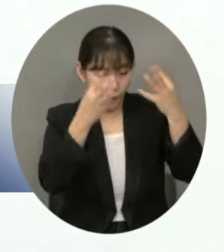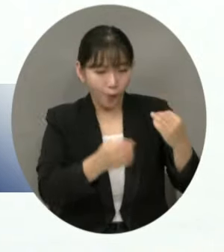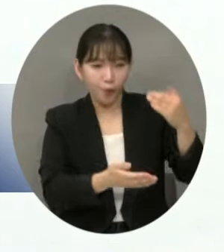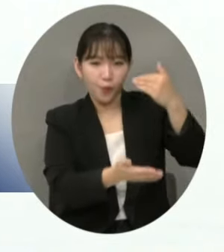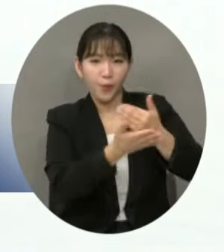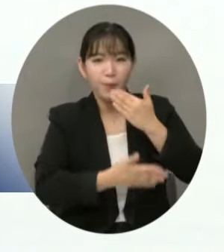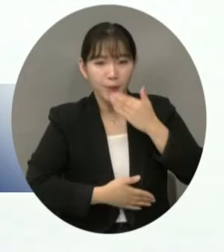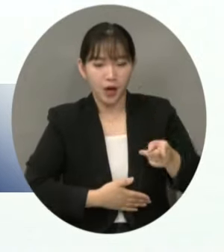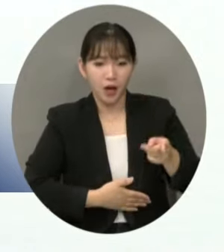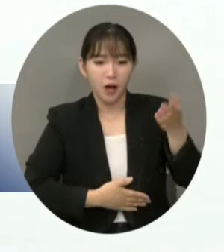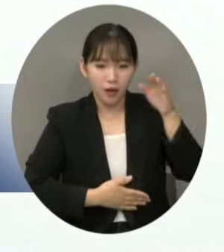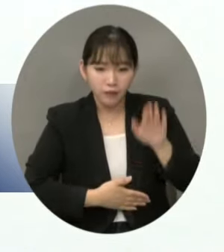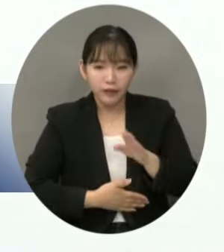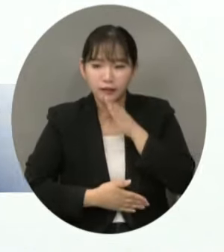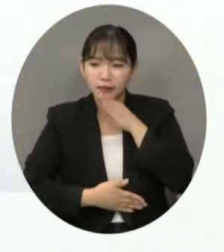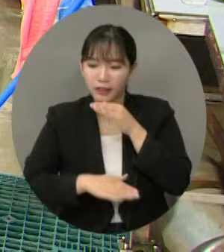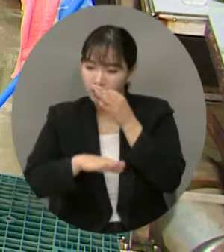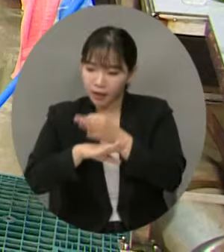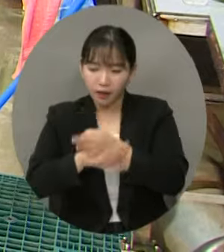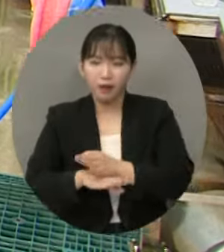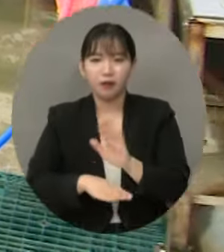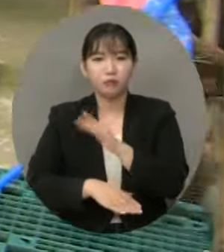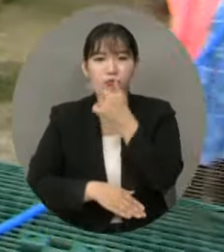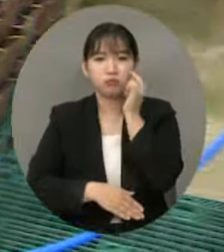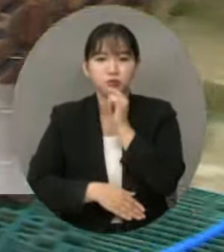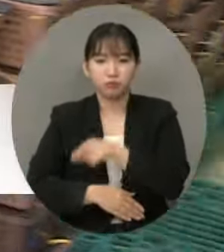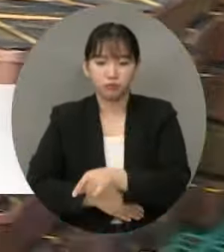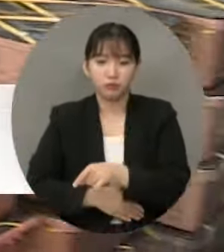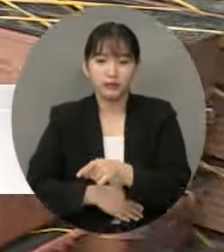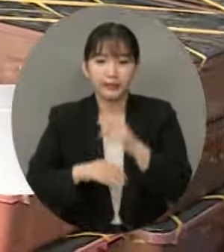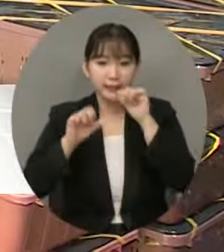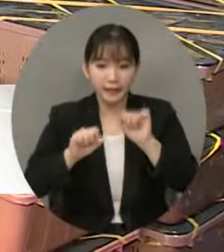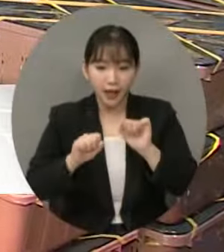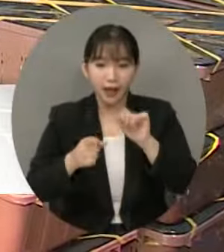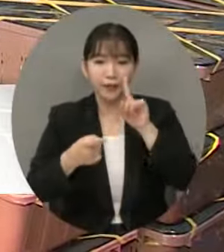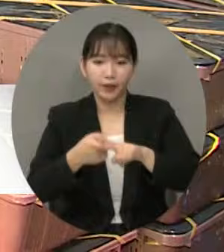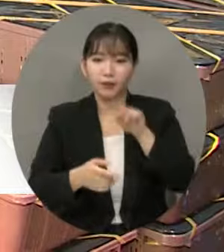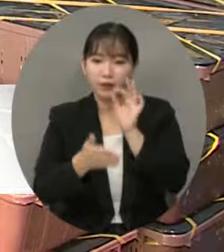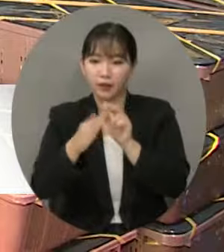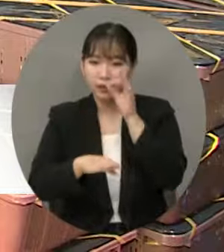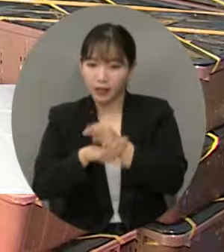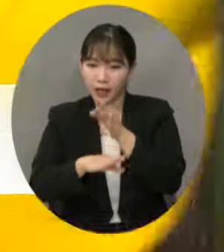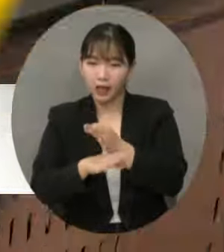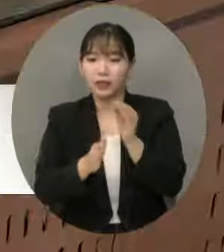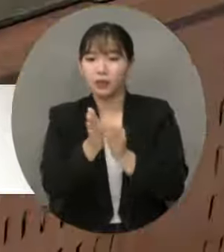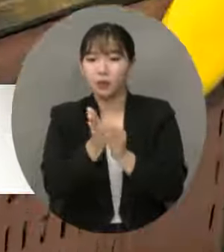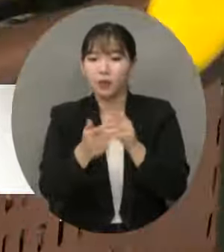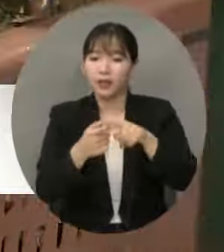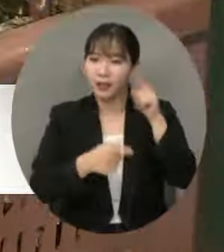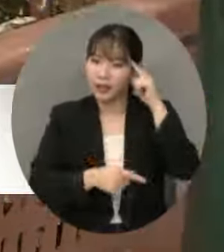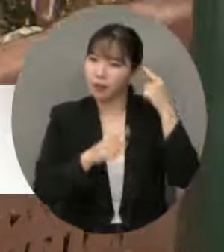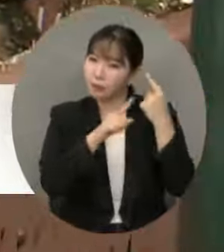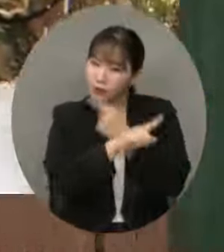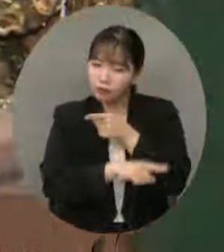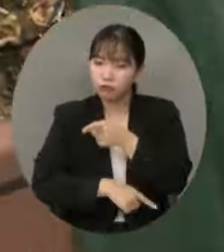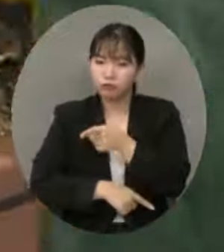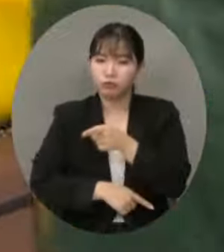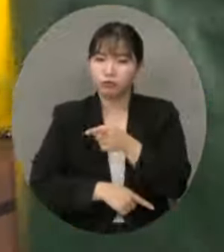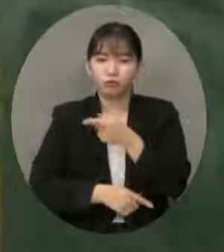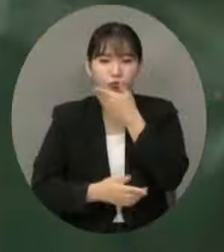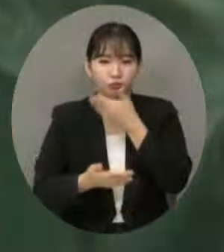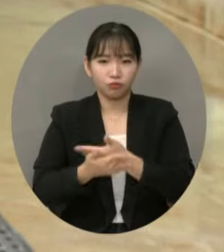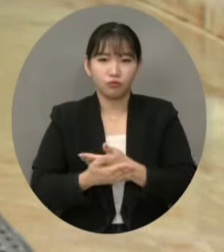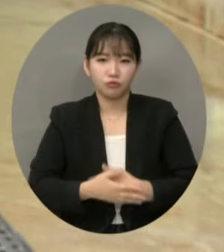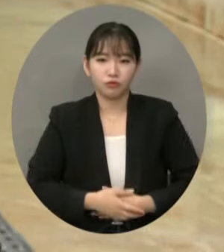대량화됐는데 실질적으로 소비는 안 되고 있고. 살아있는 상태로 소비가 이루어지는 전복에 대한 인식을 바꾸는 것도